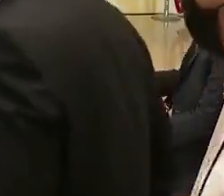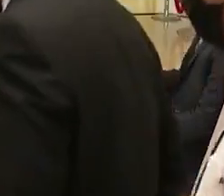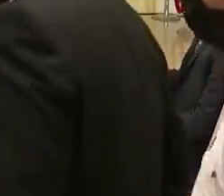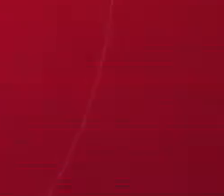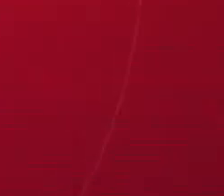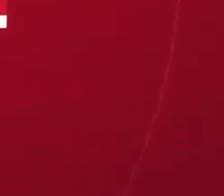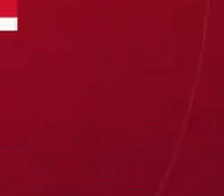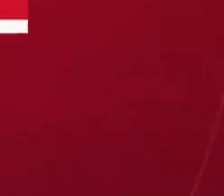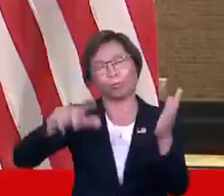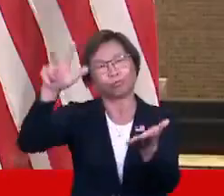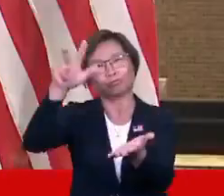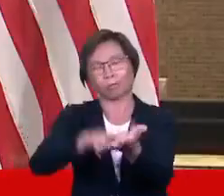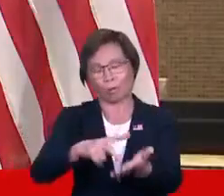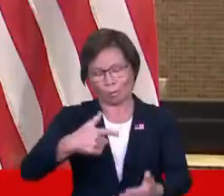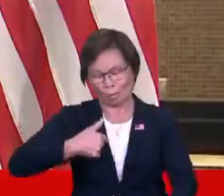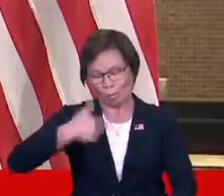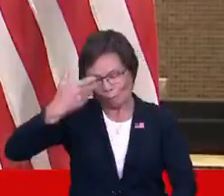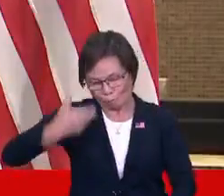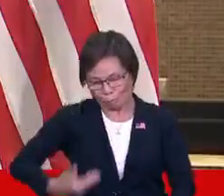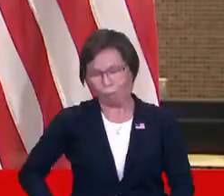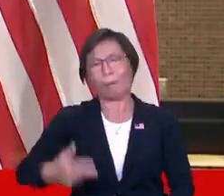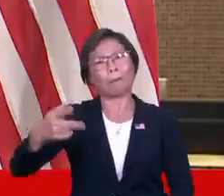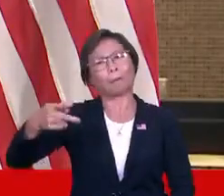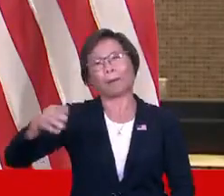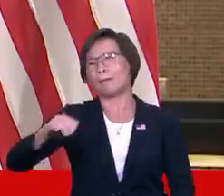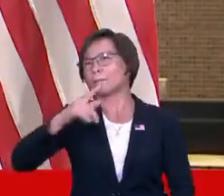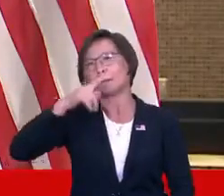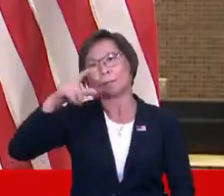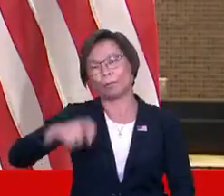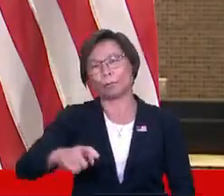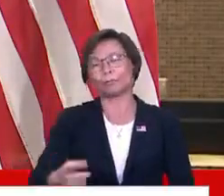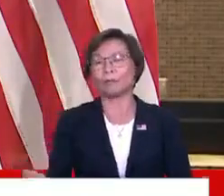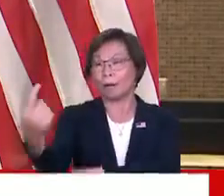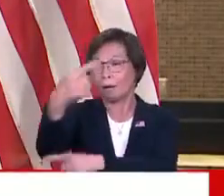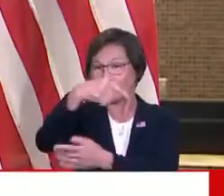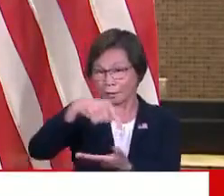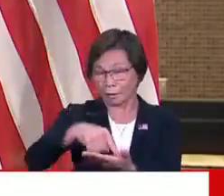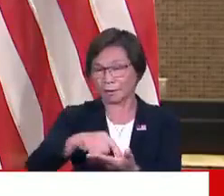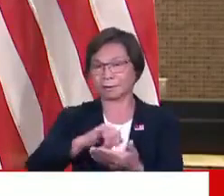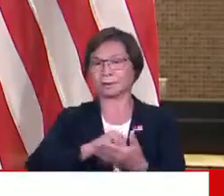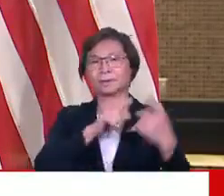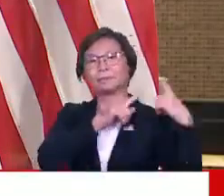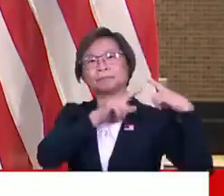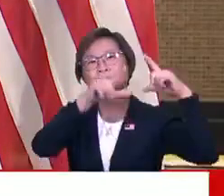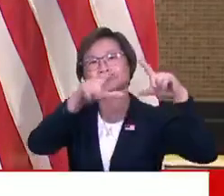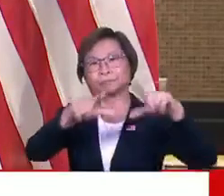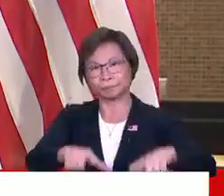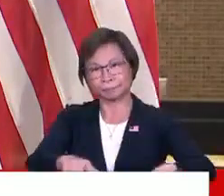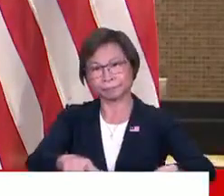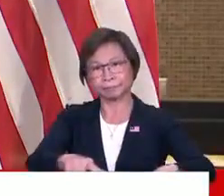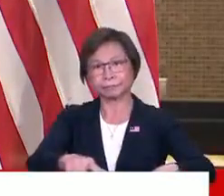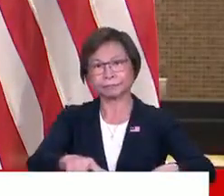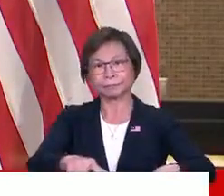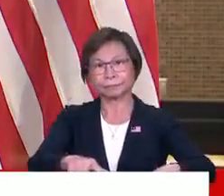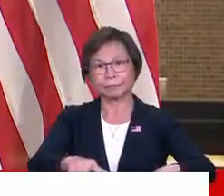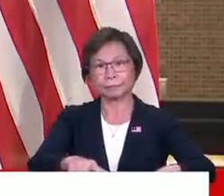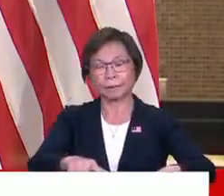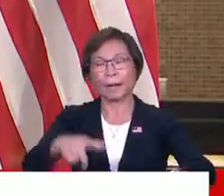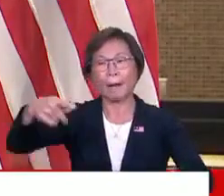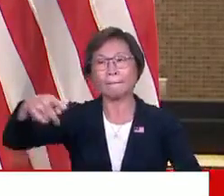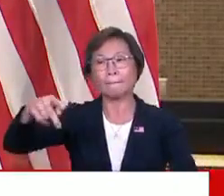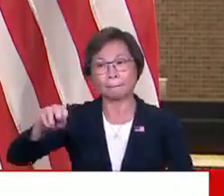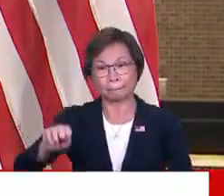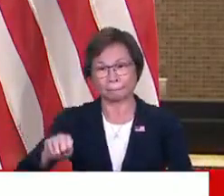hai hai Rp I make pedagang ini saya meletakkan badge